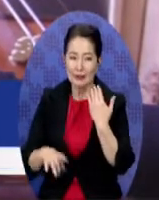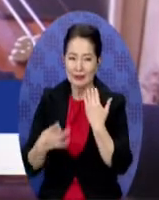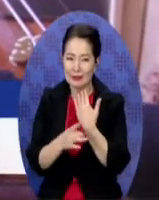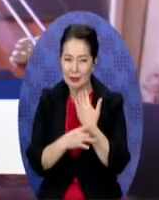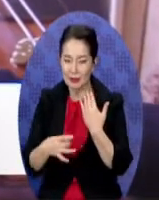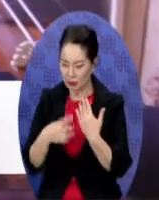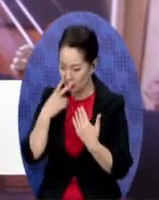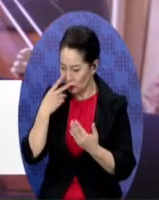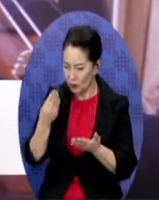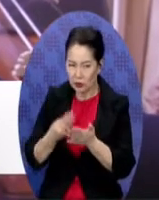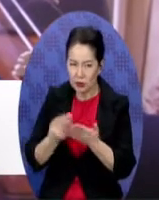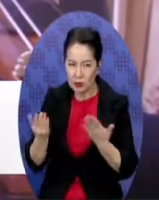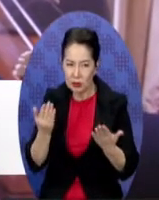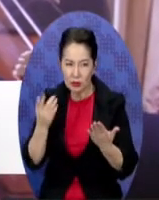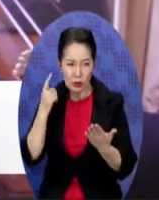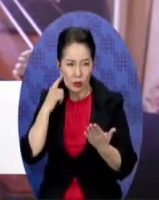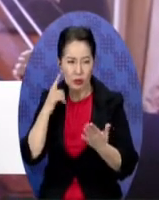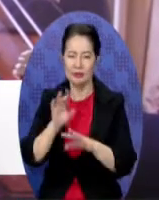ингээд өгнө гэж яддаг. Энэ бол биш.